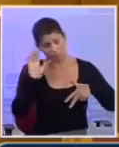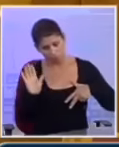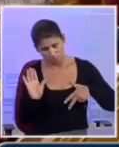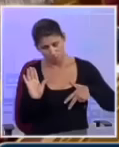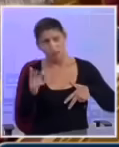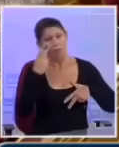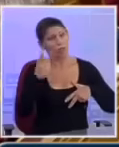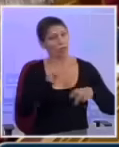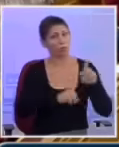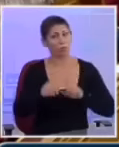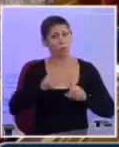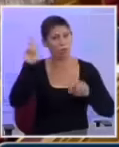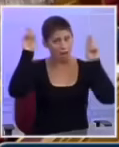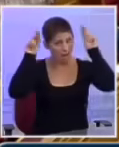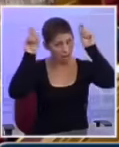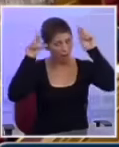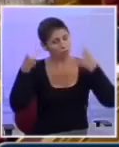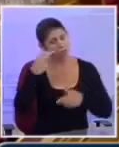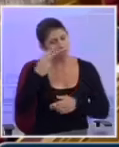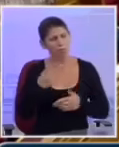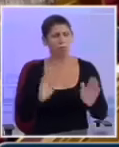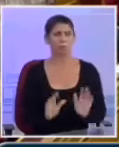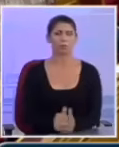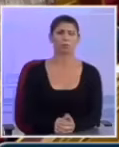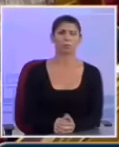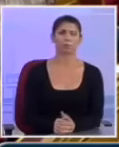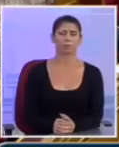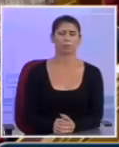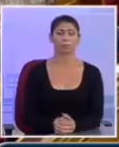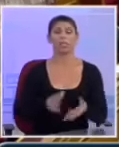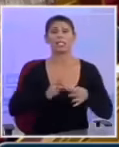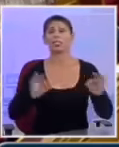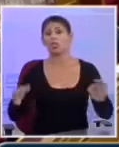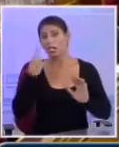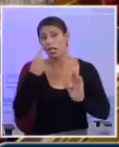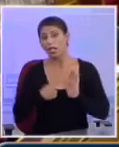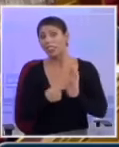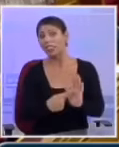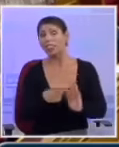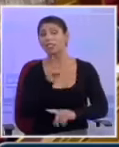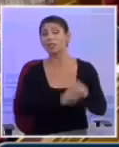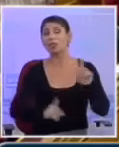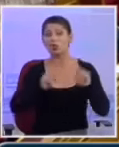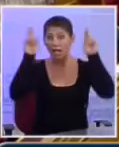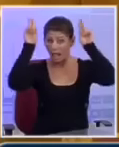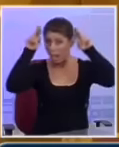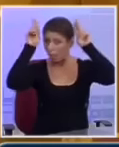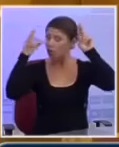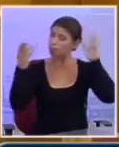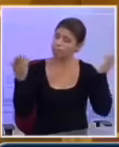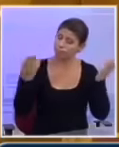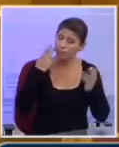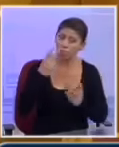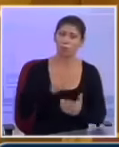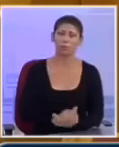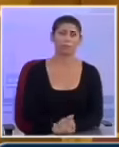Λοιπόν, εντάξει, θα φανεί ο λαγός ποιος είναι. Η ιστορία θα δείξει ποιος είναι ο λαγός. Λοιπόν,